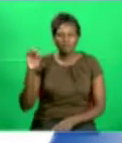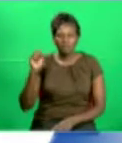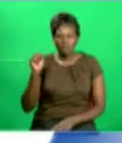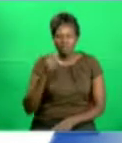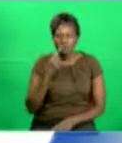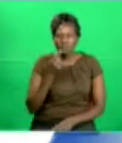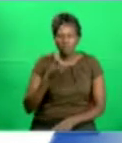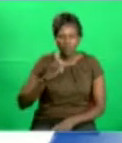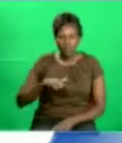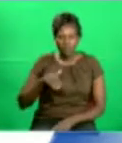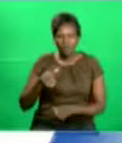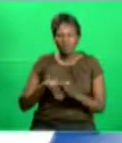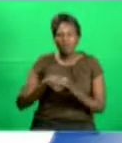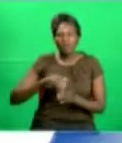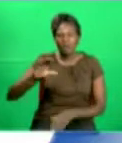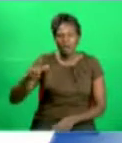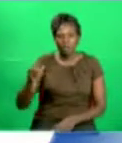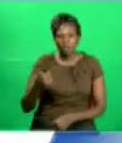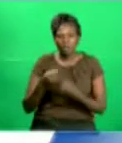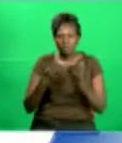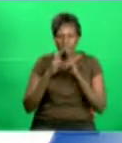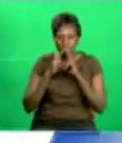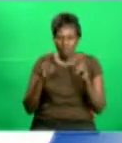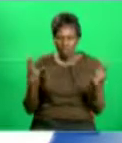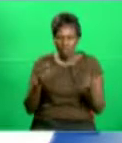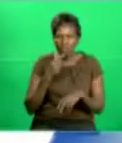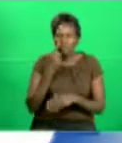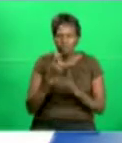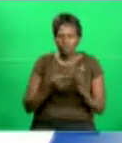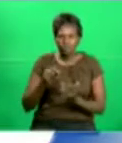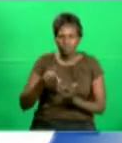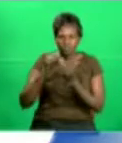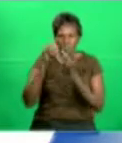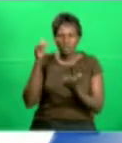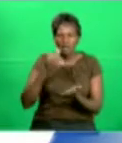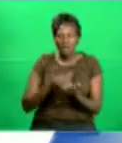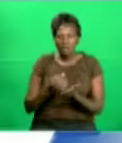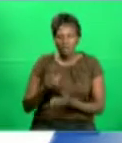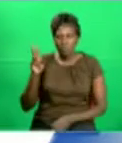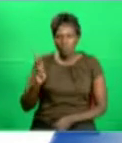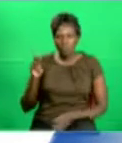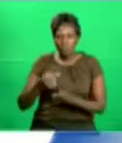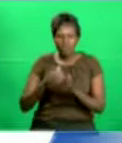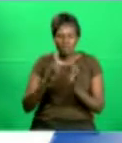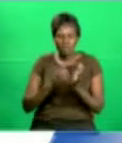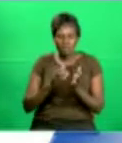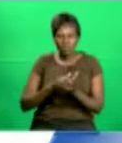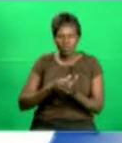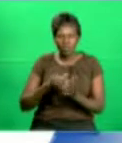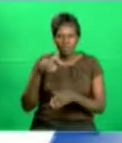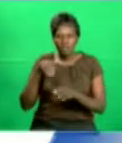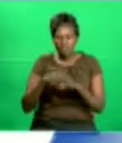mama katika kaunti hiyo kukumbatia amani, akitoa wito wa kuchaguliwa tena kwa Rais Uhuru Kenyatta mjini Machakos katika